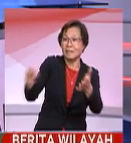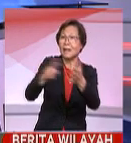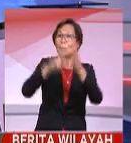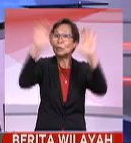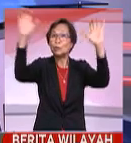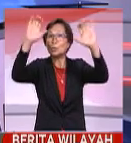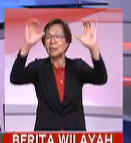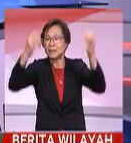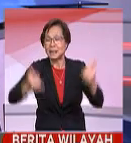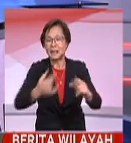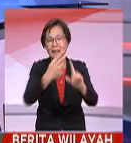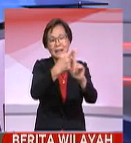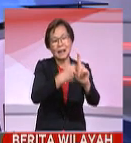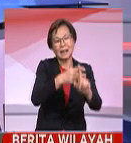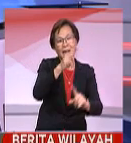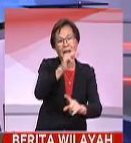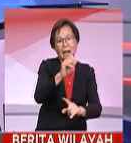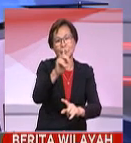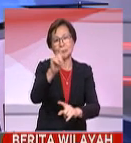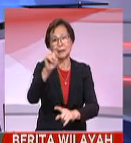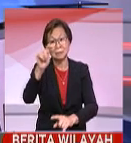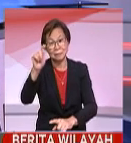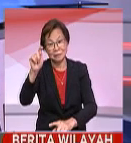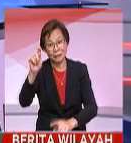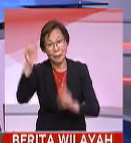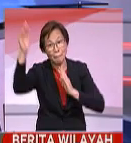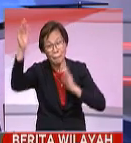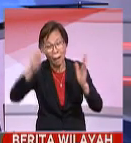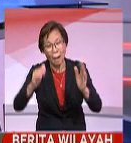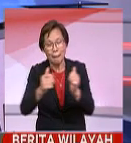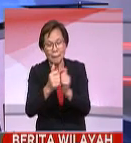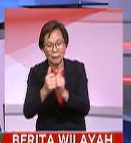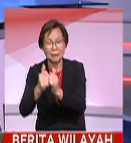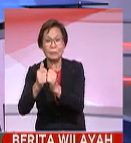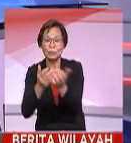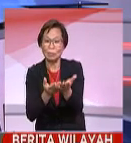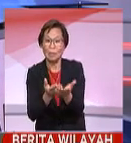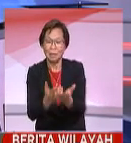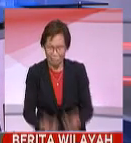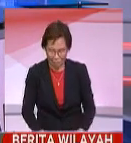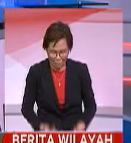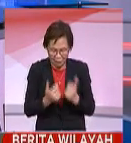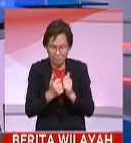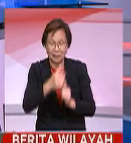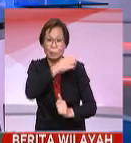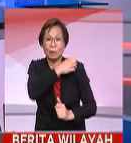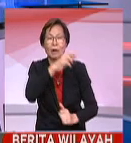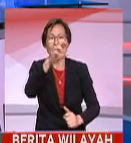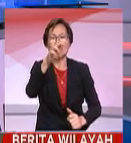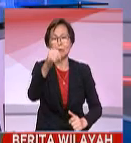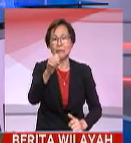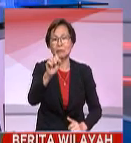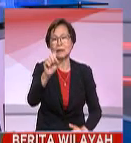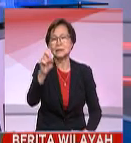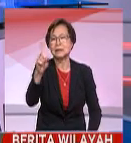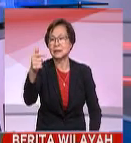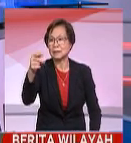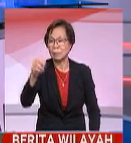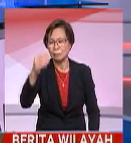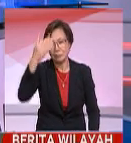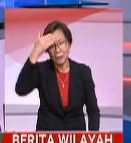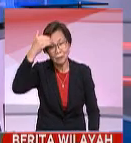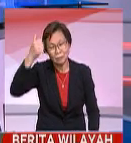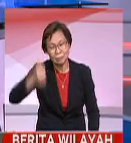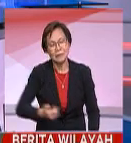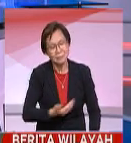semasa daripada Jabatan Meteorologi langsung bersama pegawainya Rashdam Amirul. Silakan Rashdam. Assalamualaikum